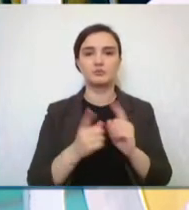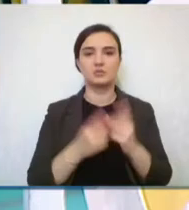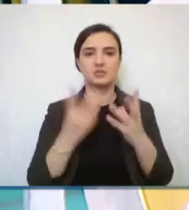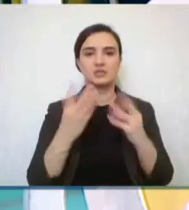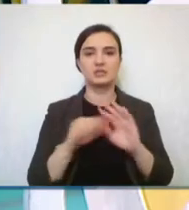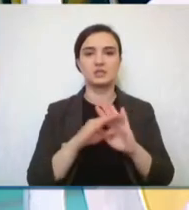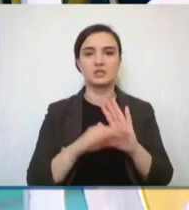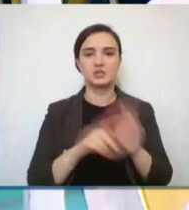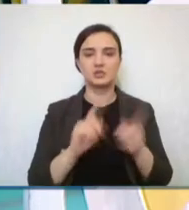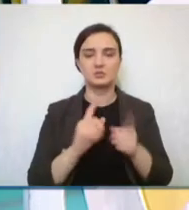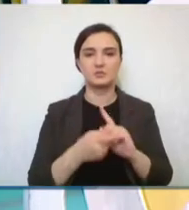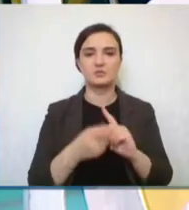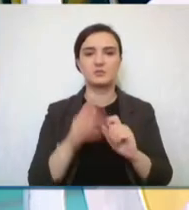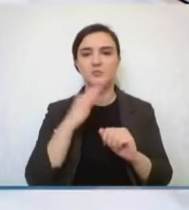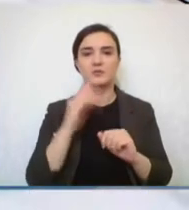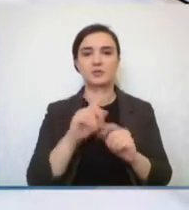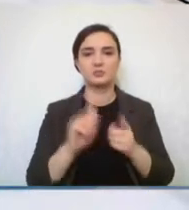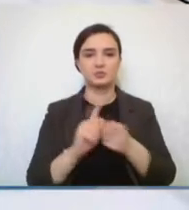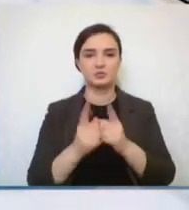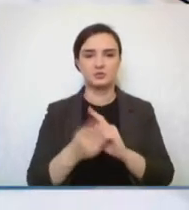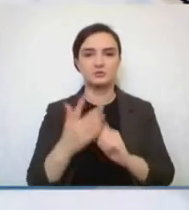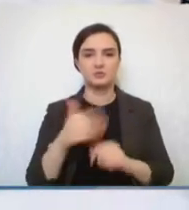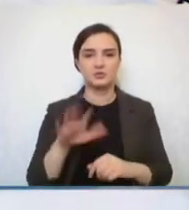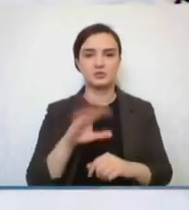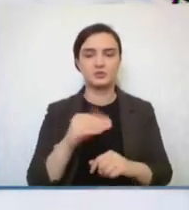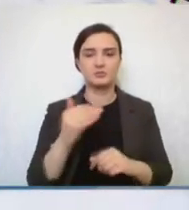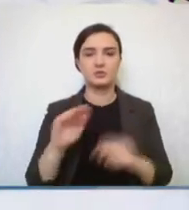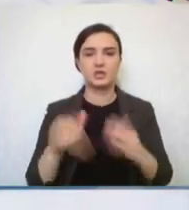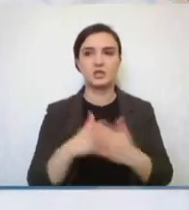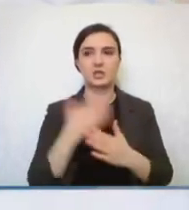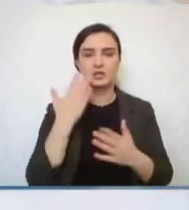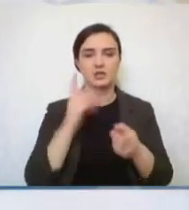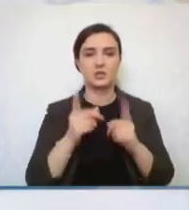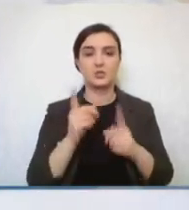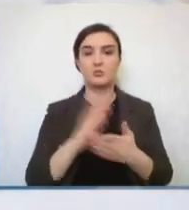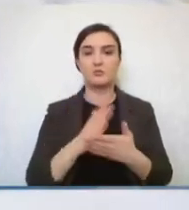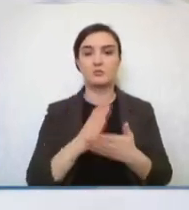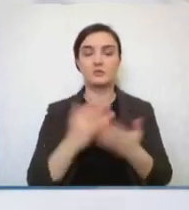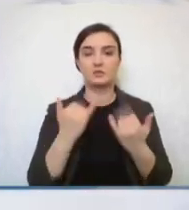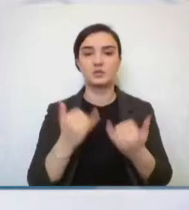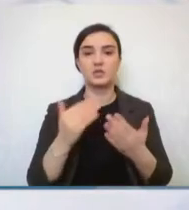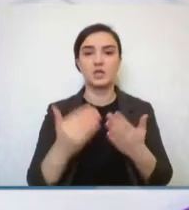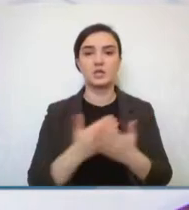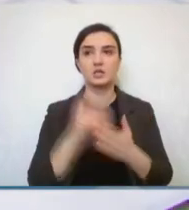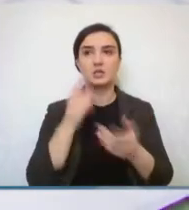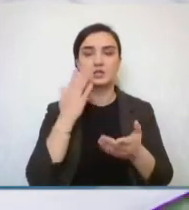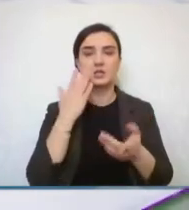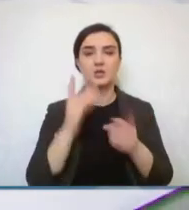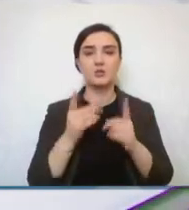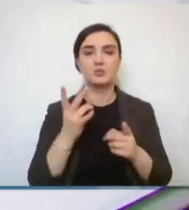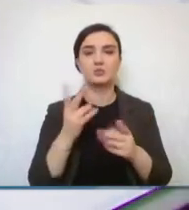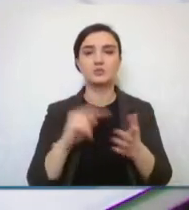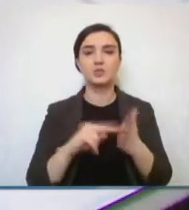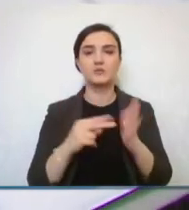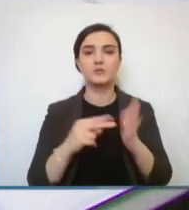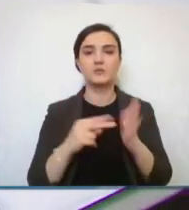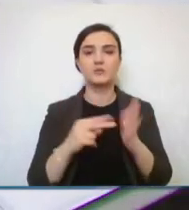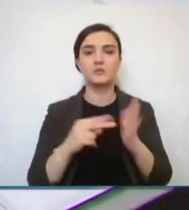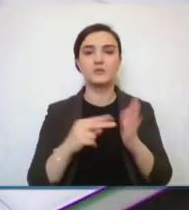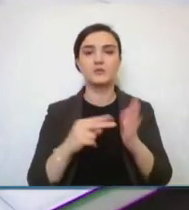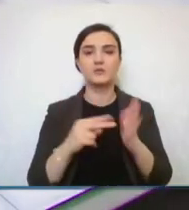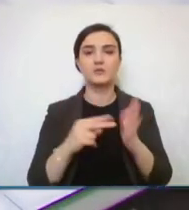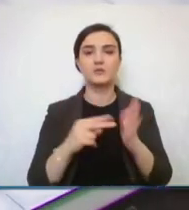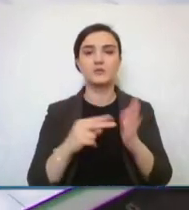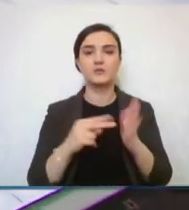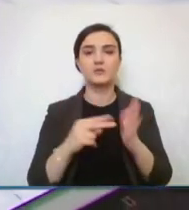შემიცვალა, ბევრი რამე შემიცვალა, მაგ ახალი რეალობა. ეხლა ახალ რეალობაში უნდა დავგეგმო ახალი რეალობის გათვალისწინებით ჩემი